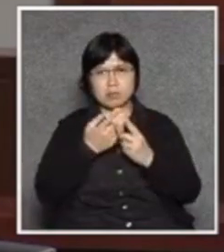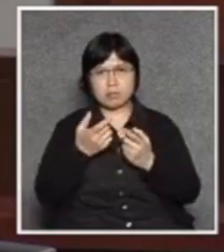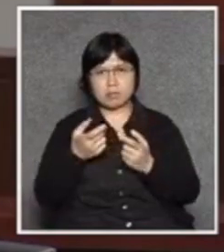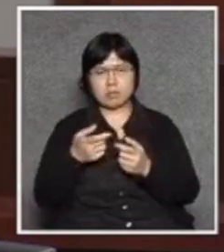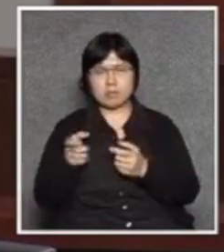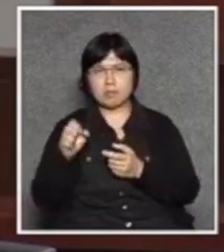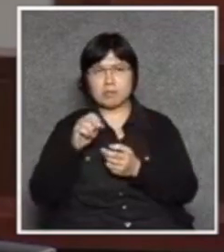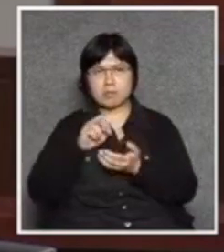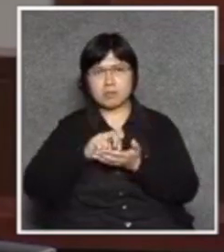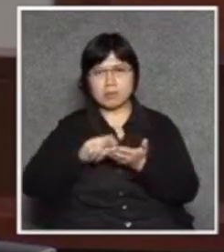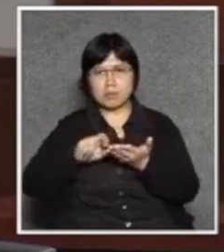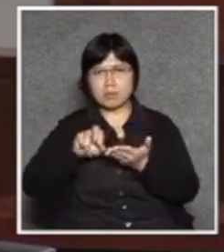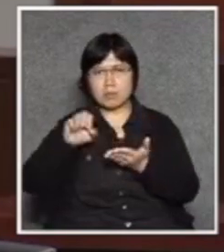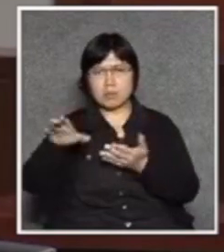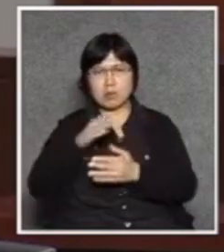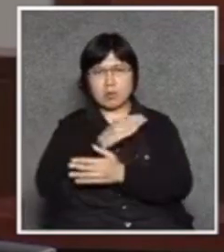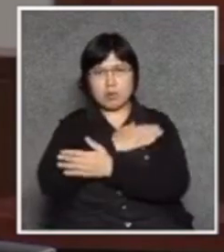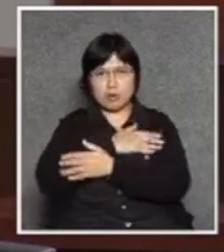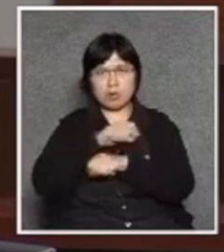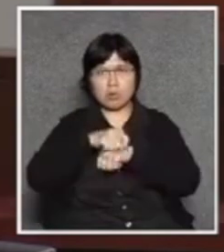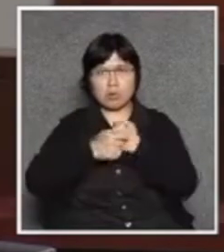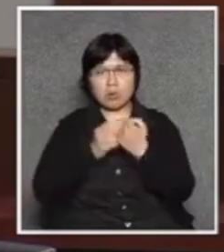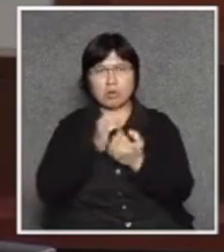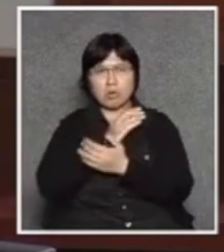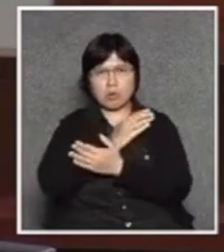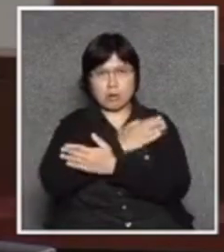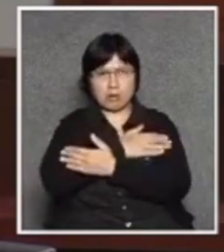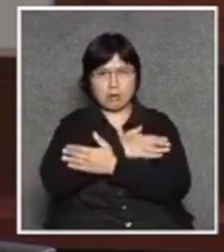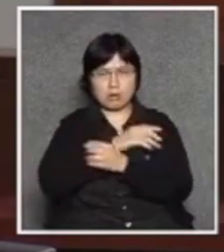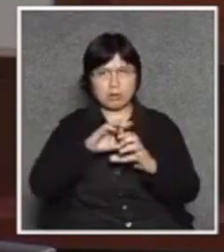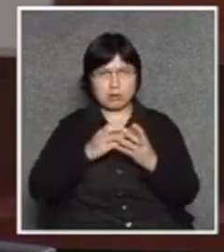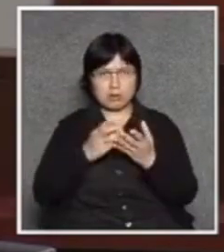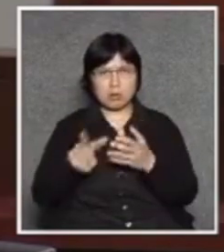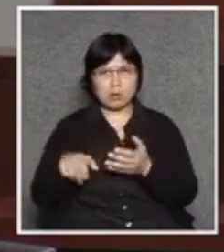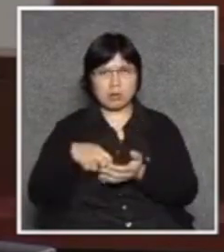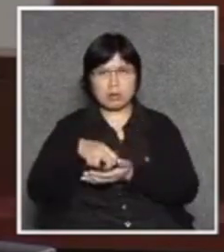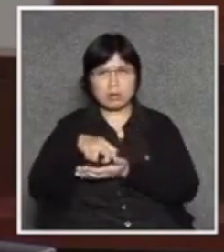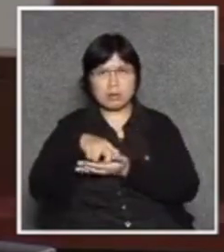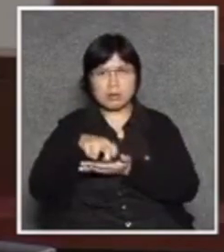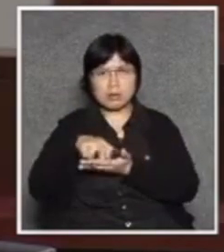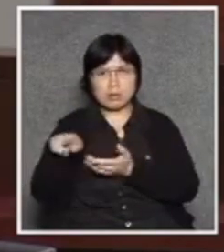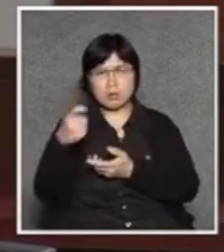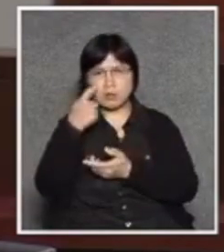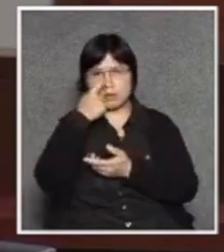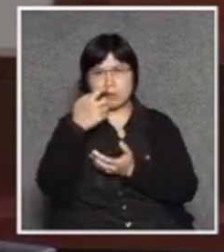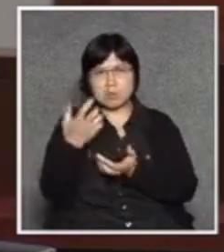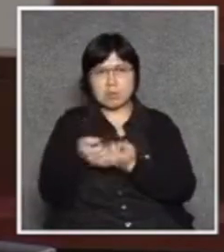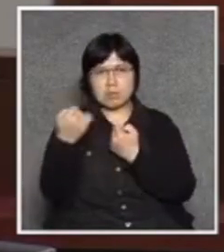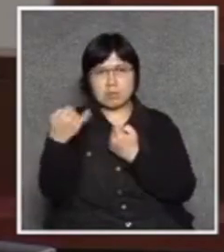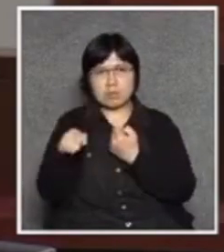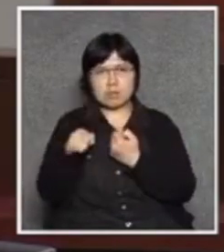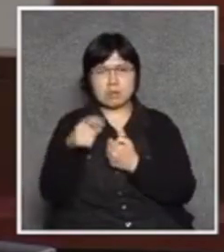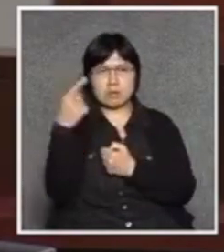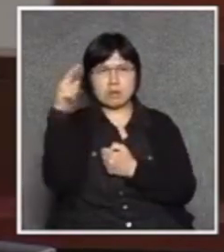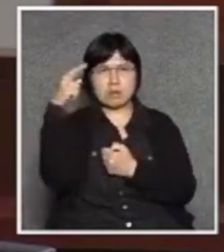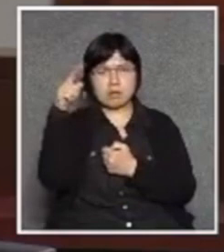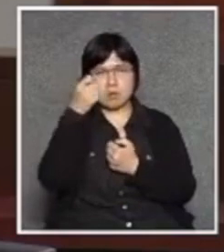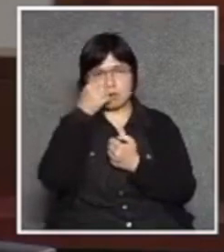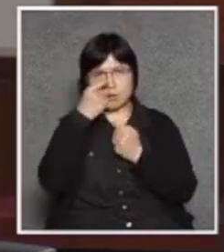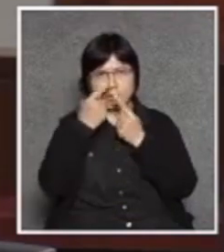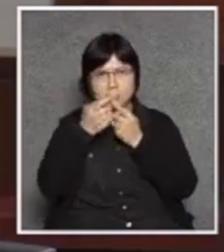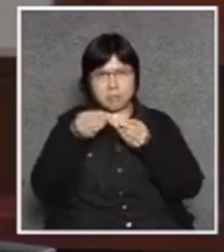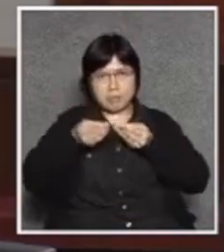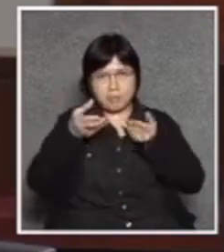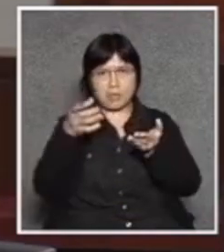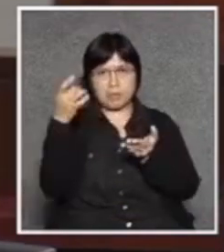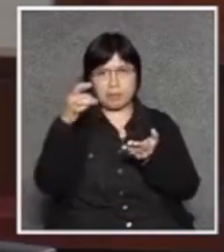問一下他們愛國愛黨的奴才梁振英，為何容不下一個純粹為港人提供